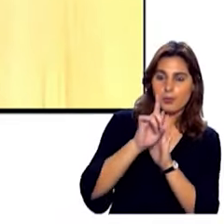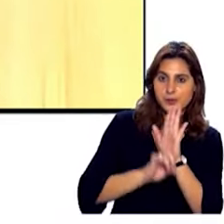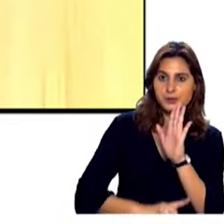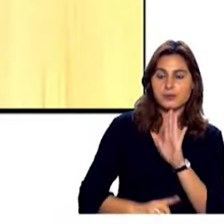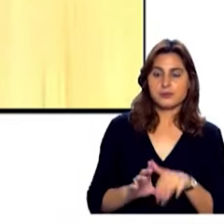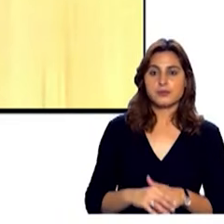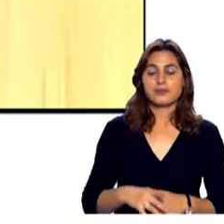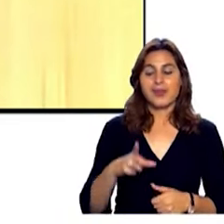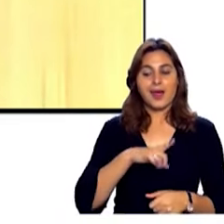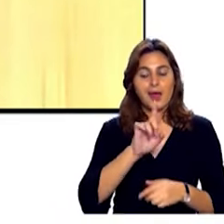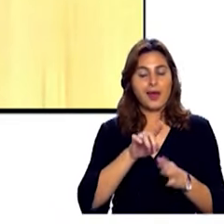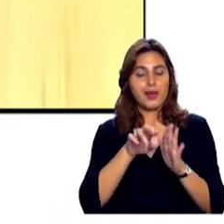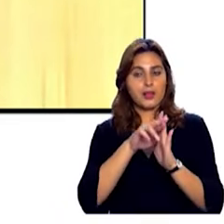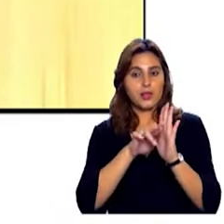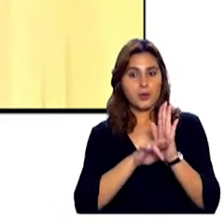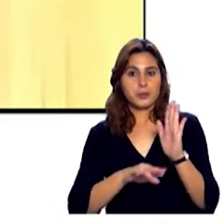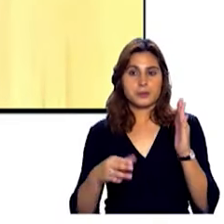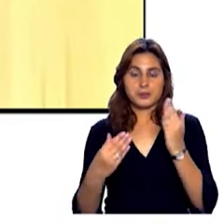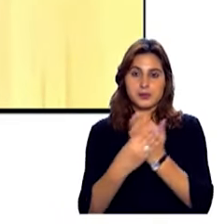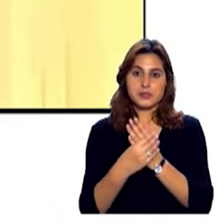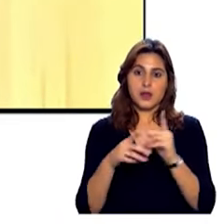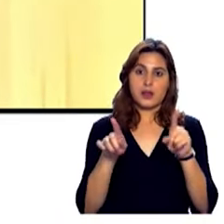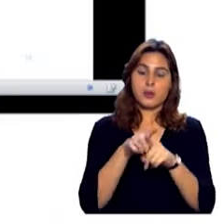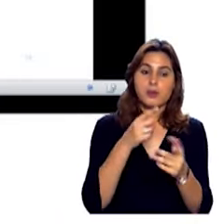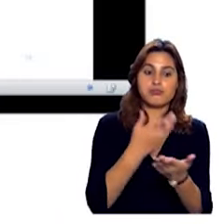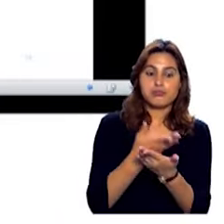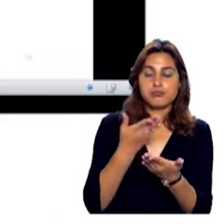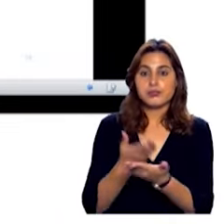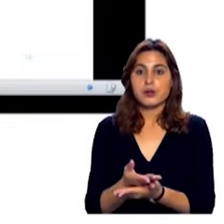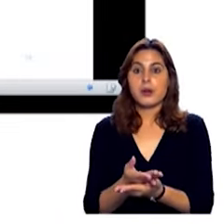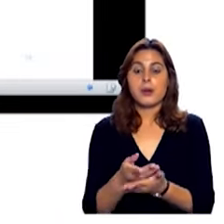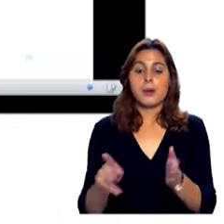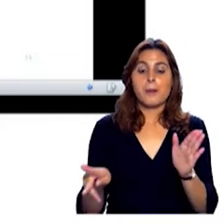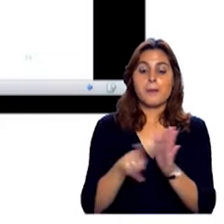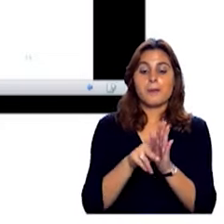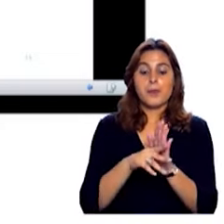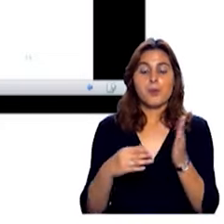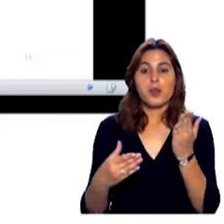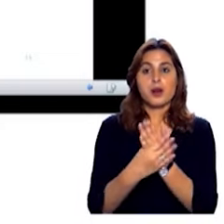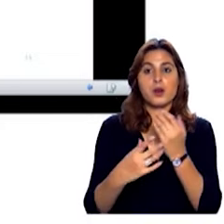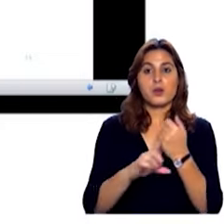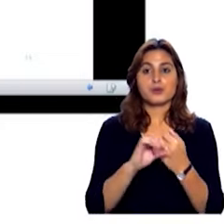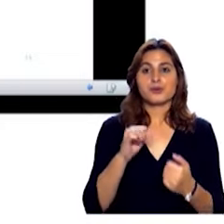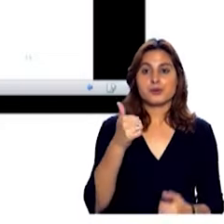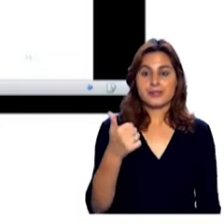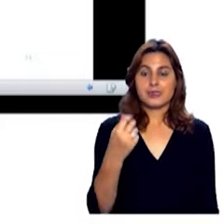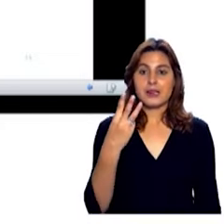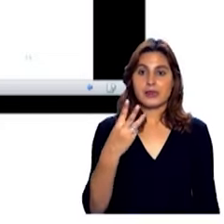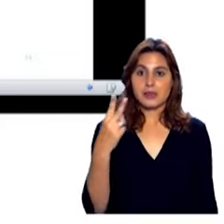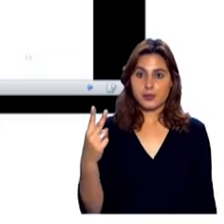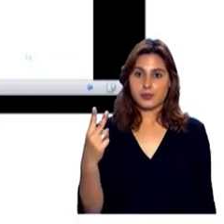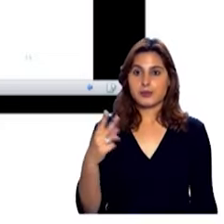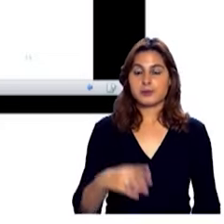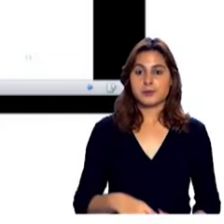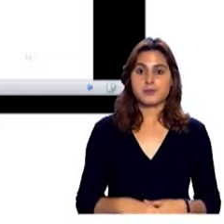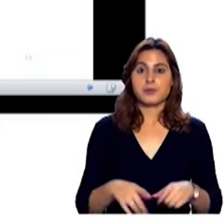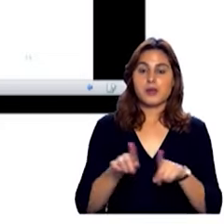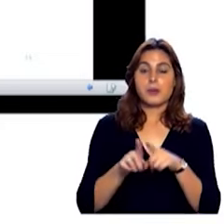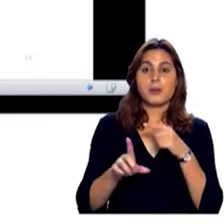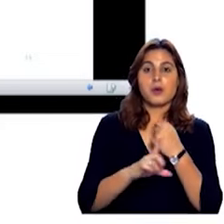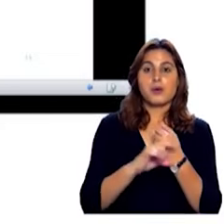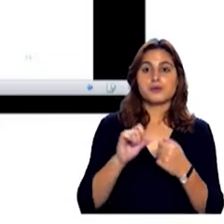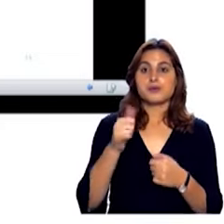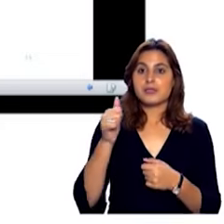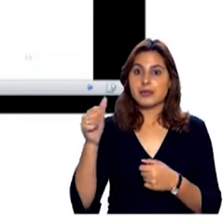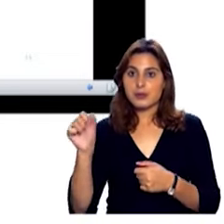disciplinan Il contenuto Della sentenza quindi l'articolo 132 e l'articolo 118 questo delle disposizioni di attuazione del codice